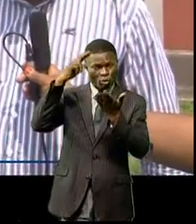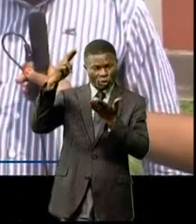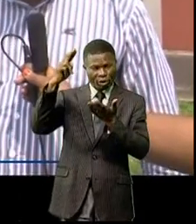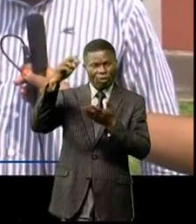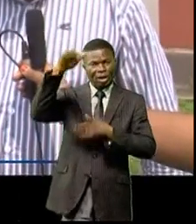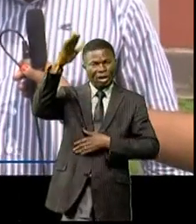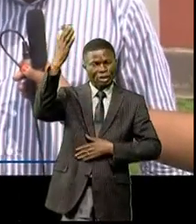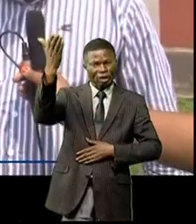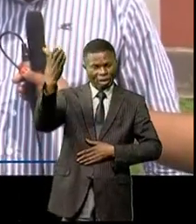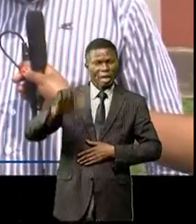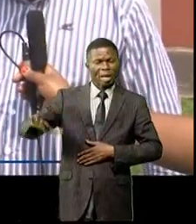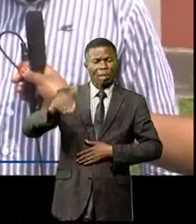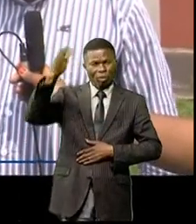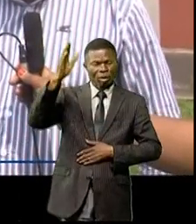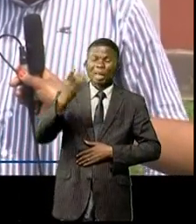à l'étranger.